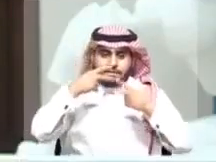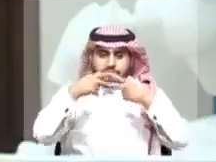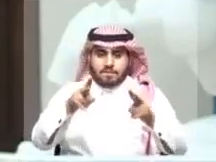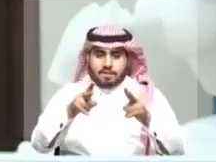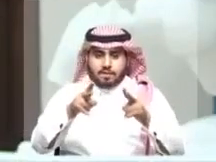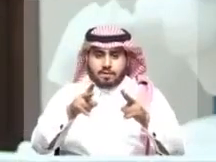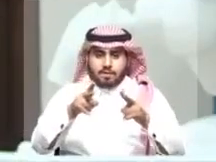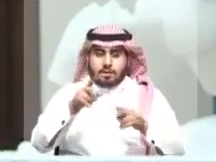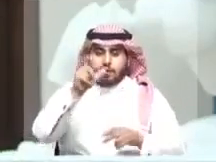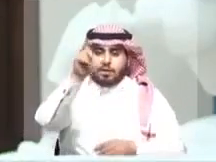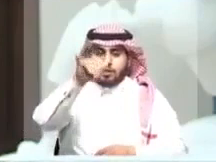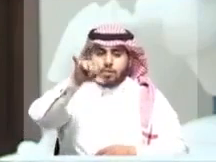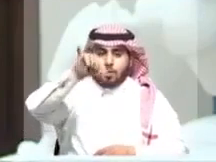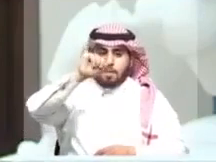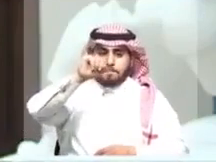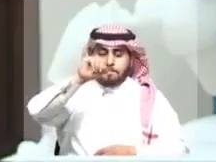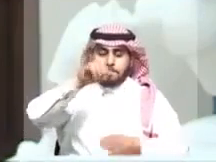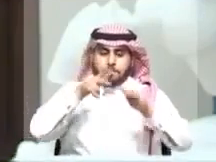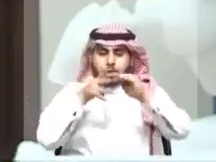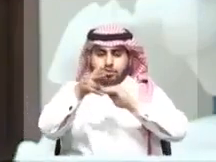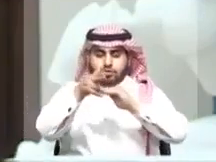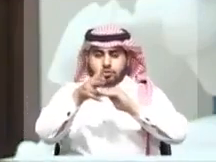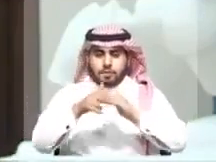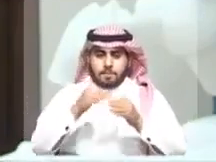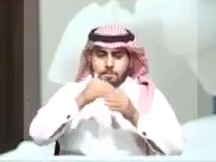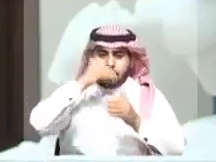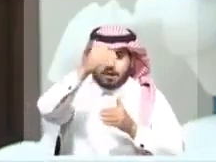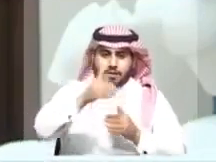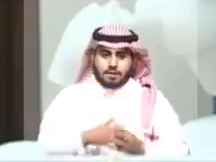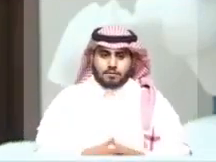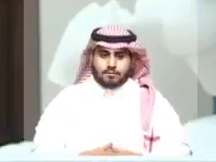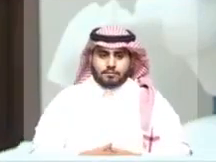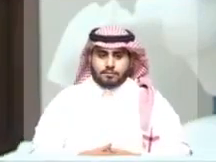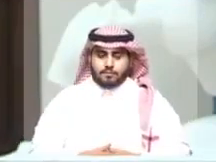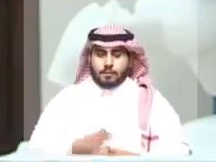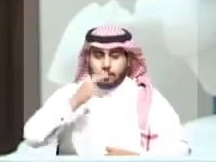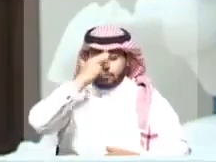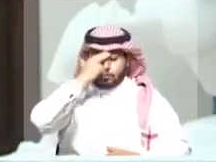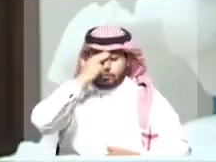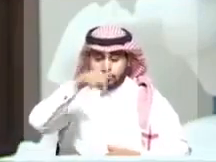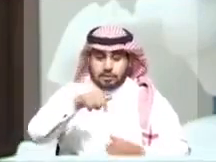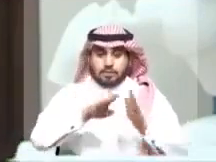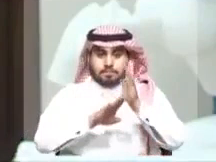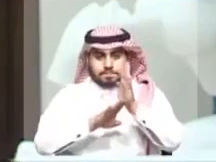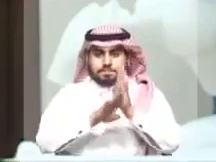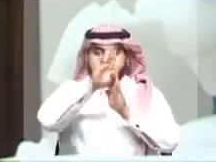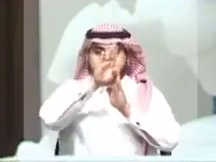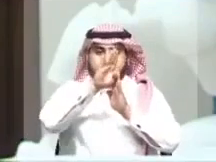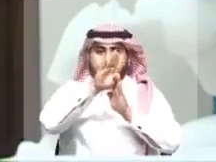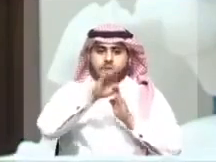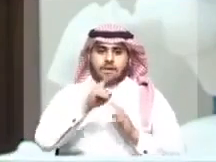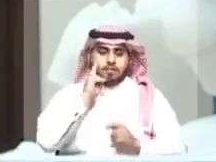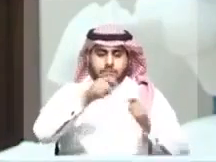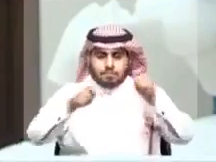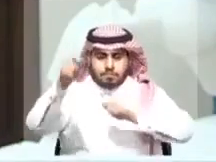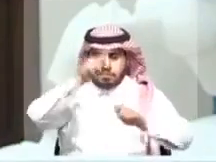مشروع نيوم، وبعدها اكتشفت أن السعودية تقدر هذا النوع من